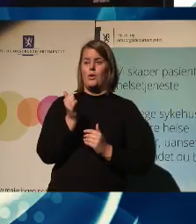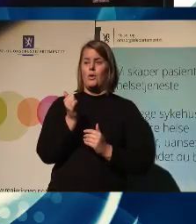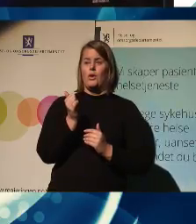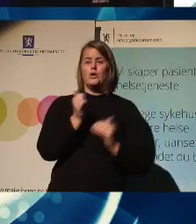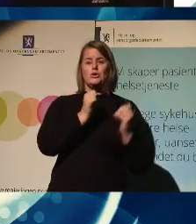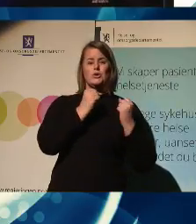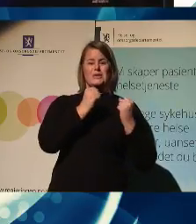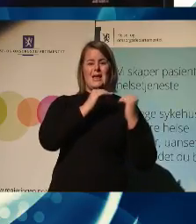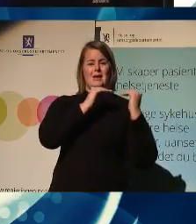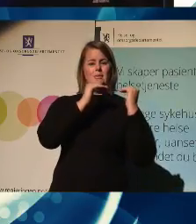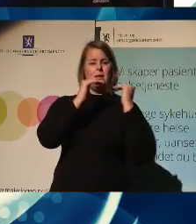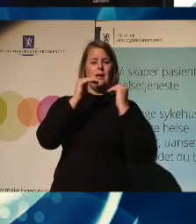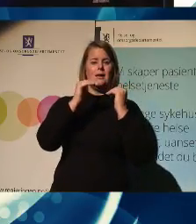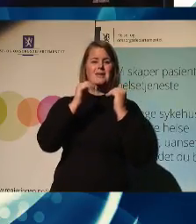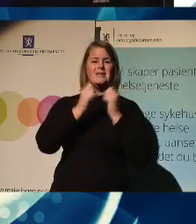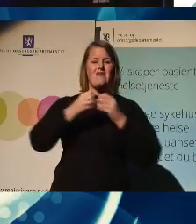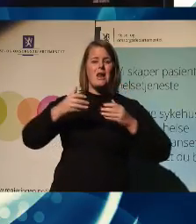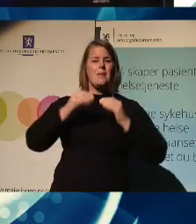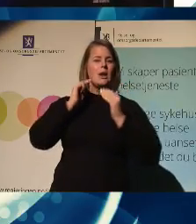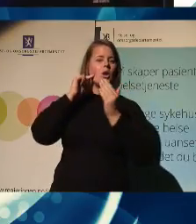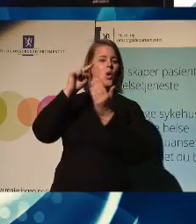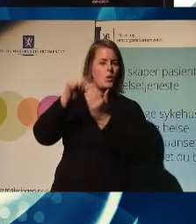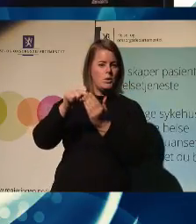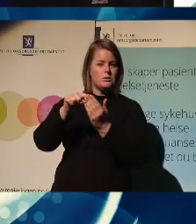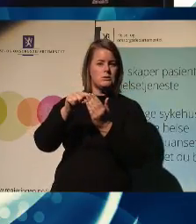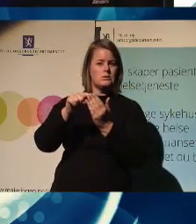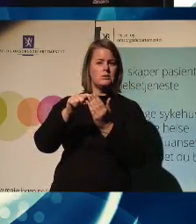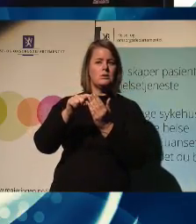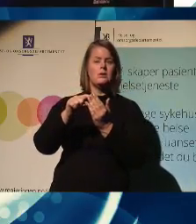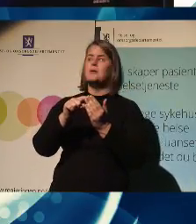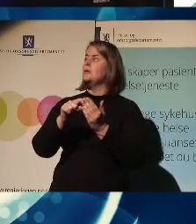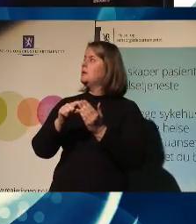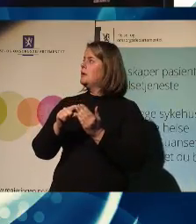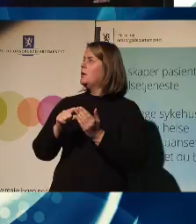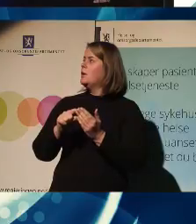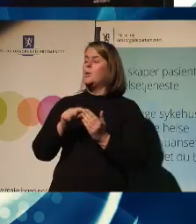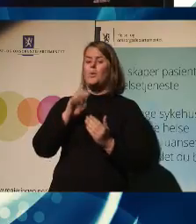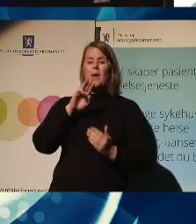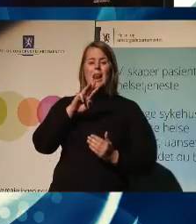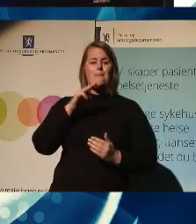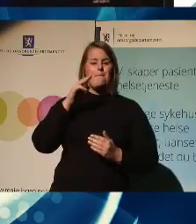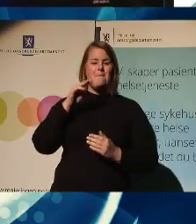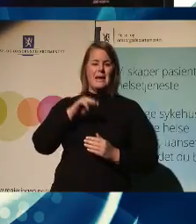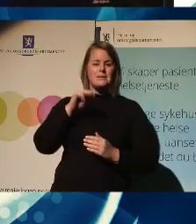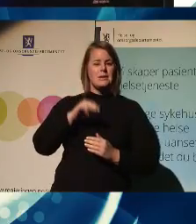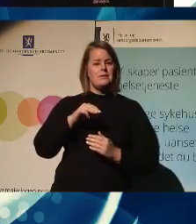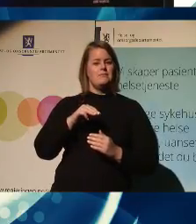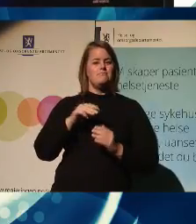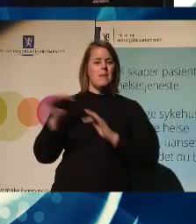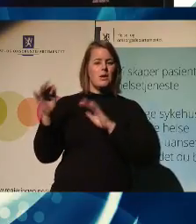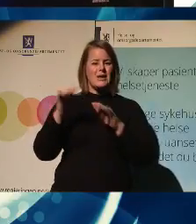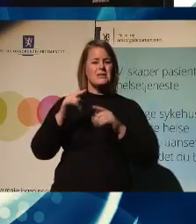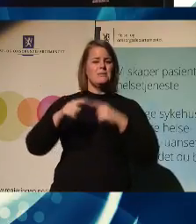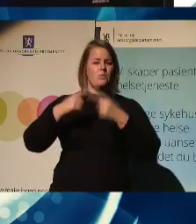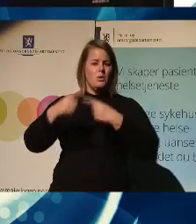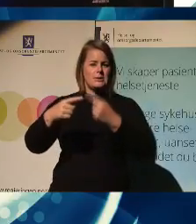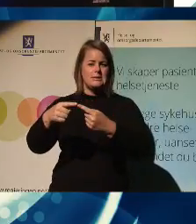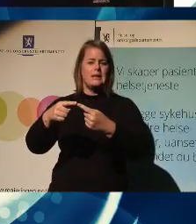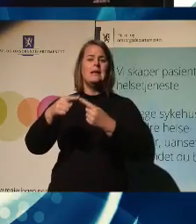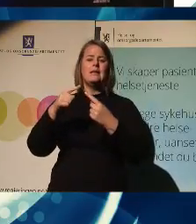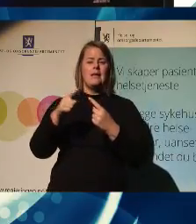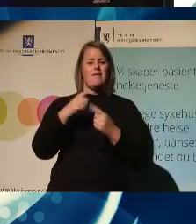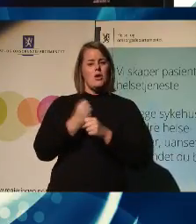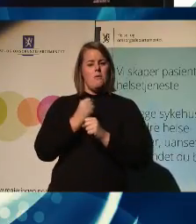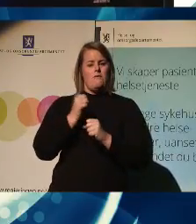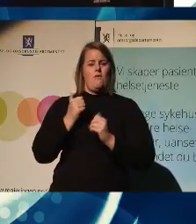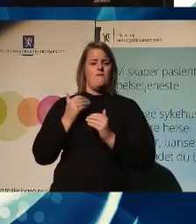Sustainable Development Goals, hvor da Planned and Well-Managed Migration Process en av de tingene som man skal jobbe for